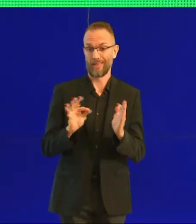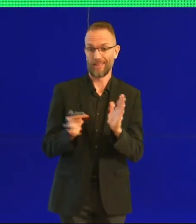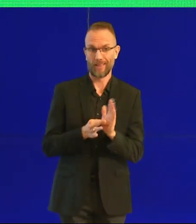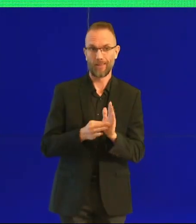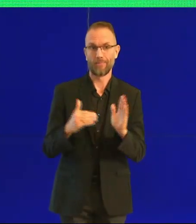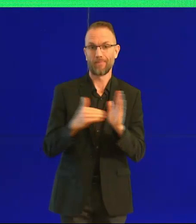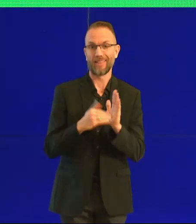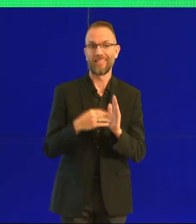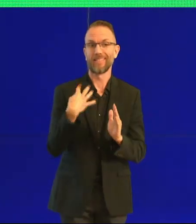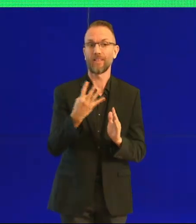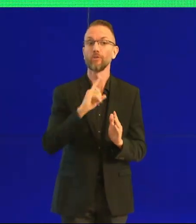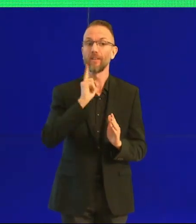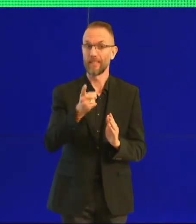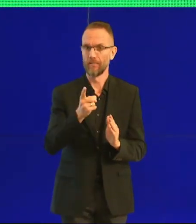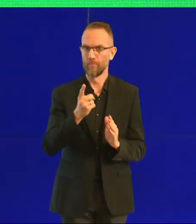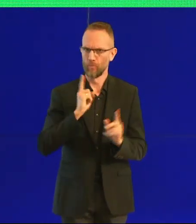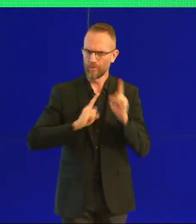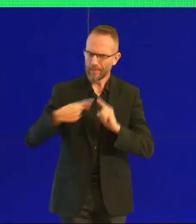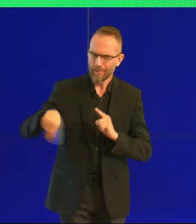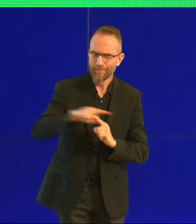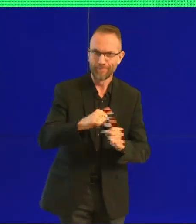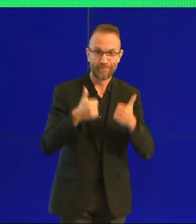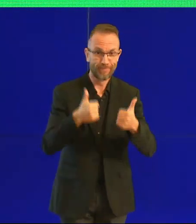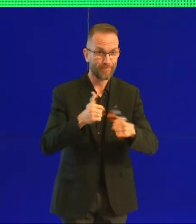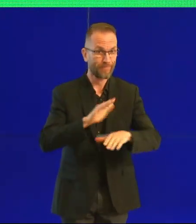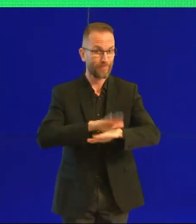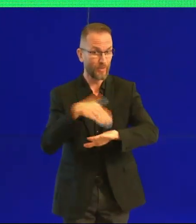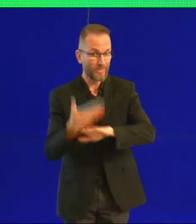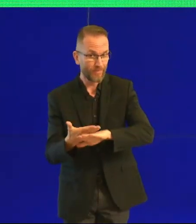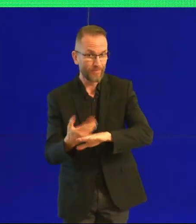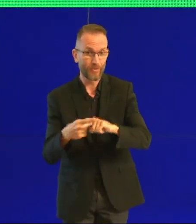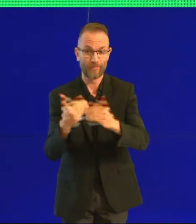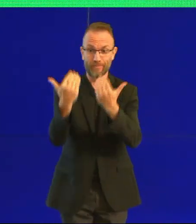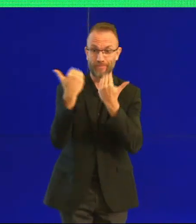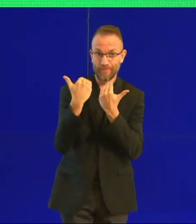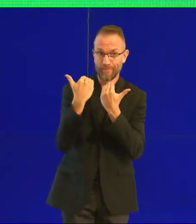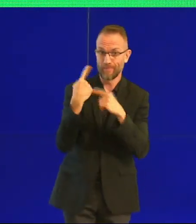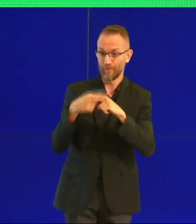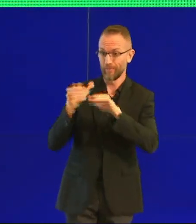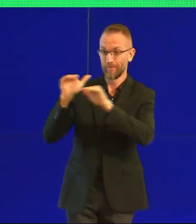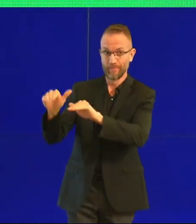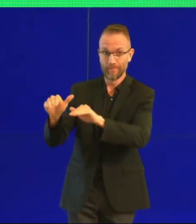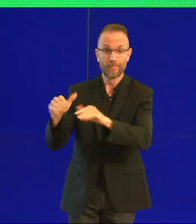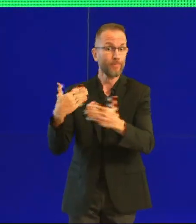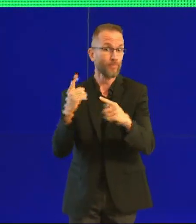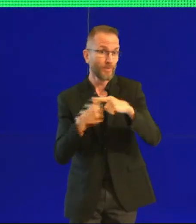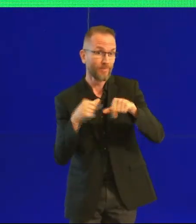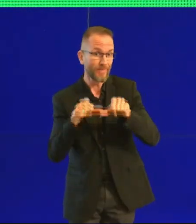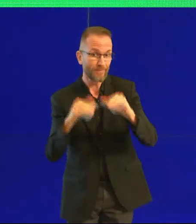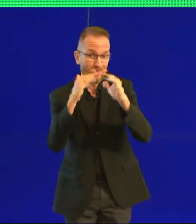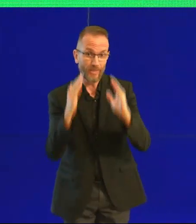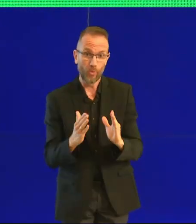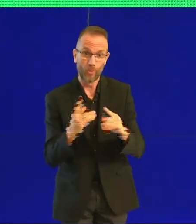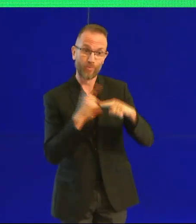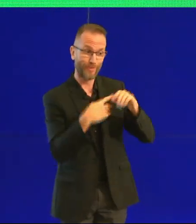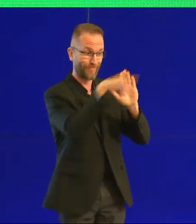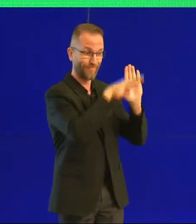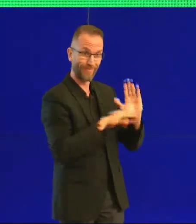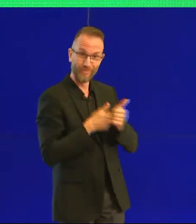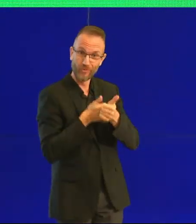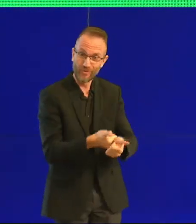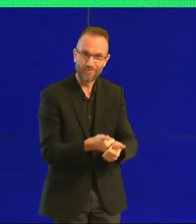vous vous portez bien que vous prenez soin les uns des autres que vous restez chez vous et que vous respecter au mieux ses consignes de santé publique je vais tout de suite